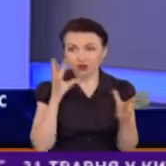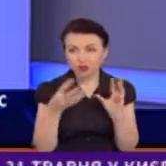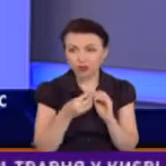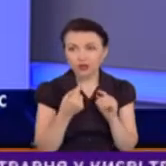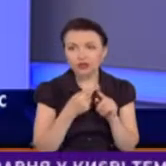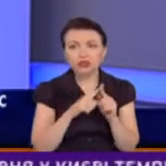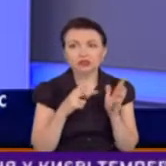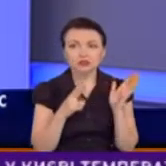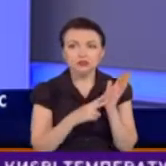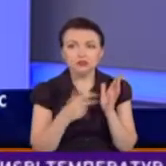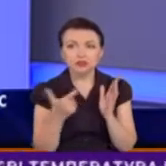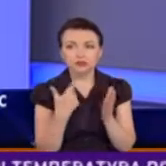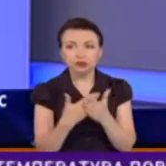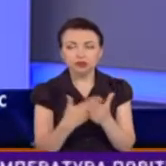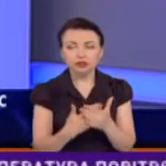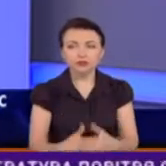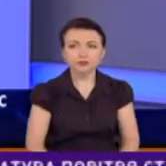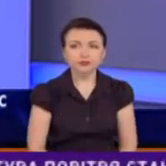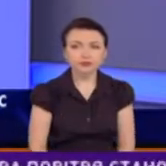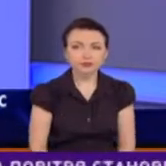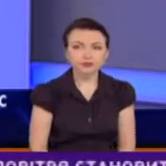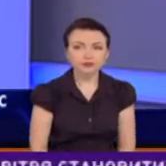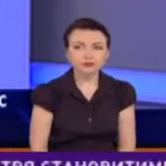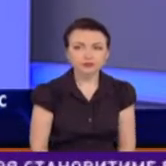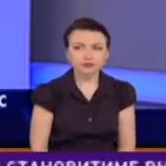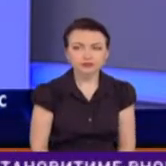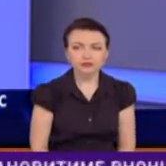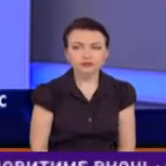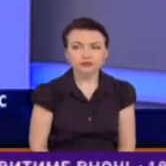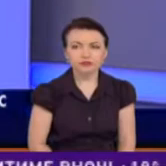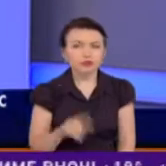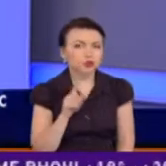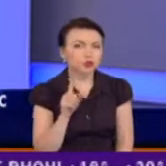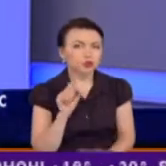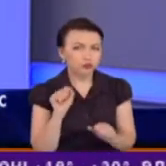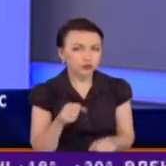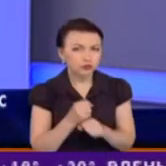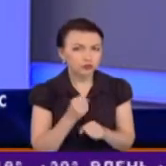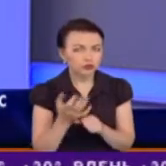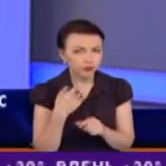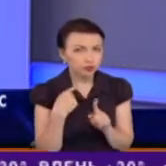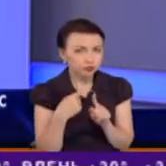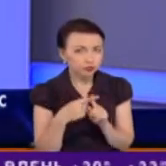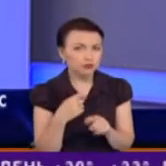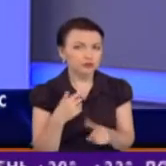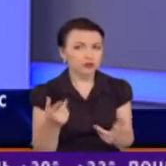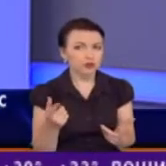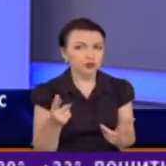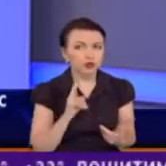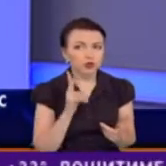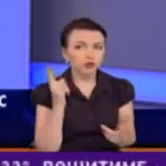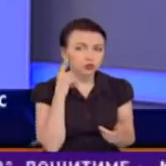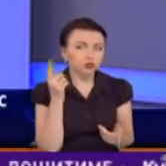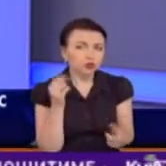це 7 гривень десь близько. Що б можна було зробити? Давайте вже ж про позитивні речі, які, може, хтось почує,